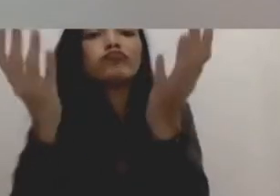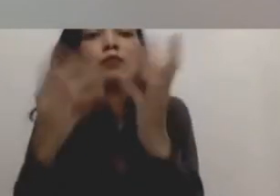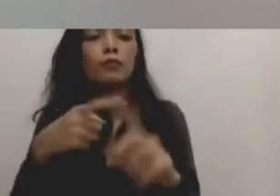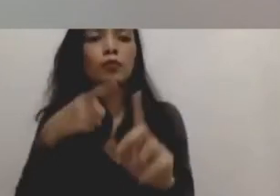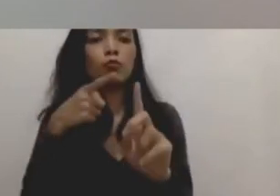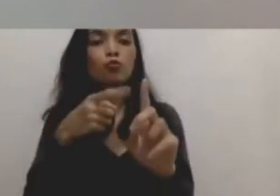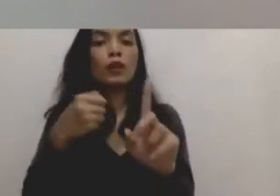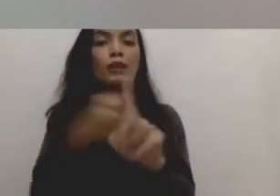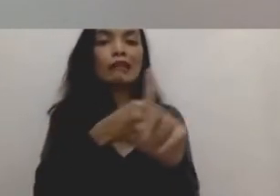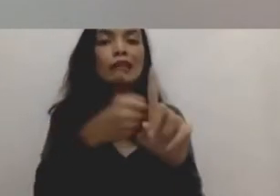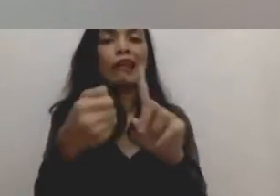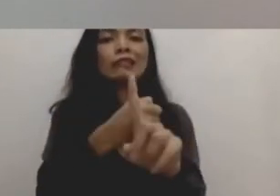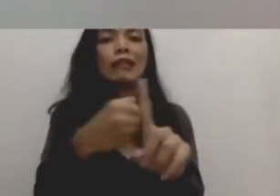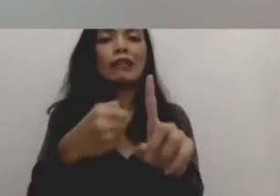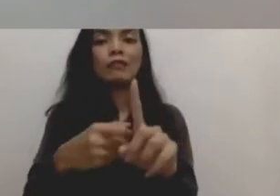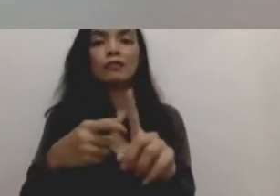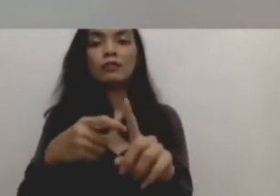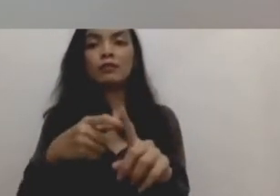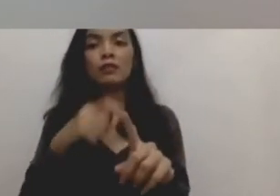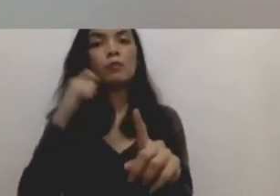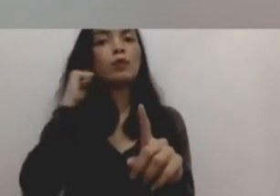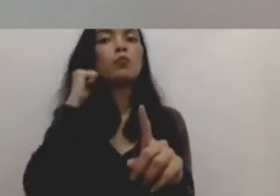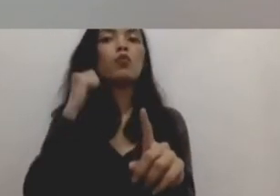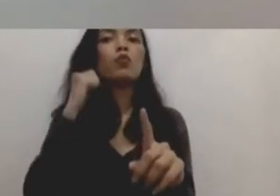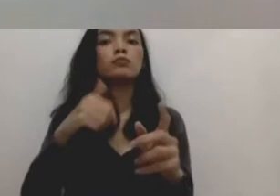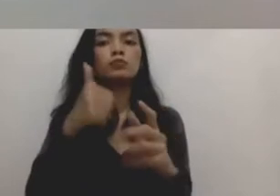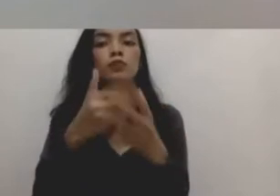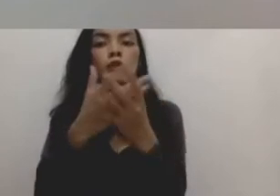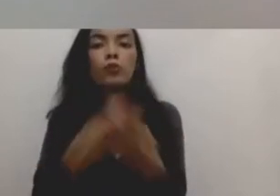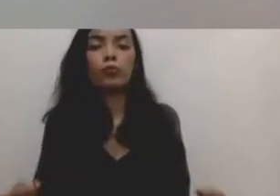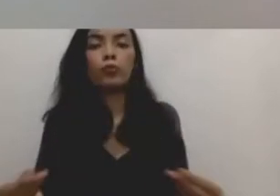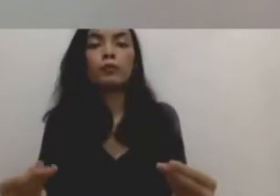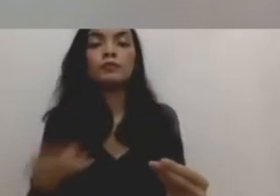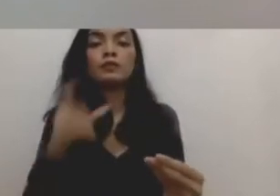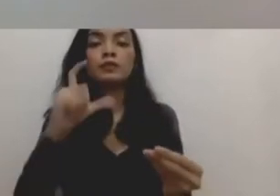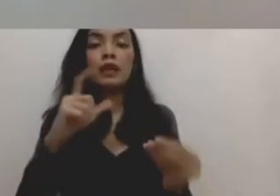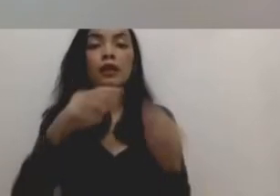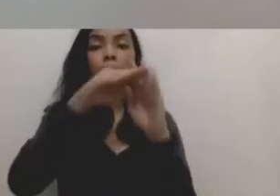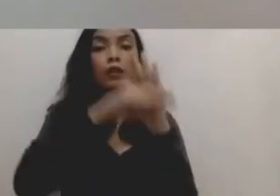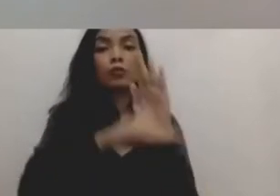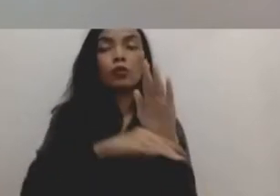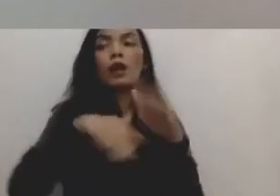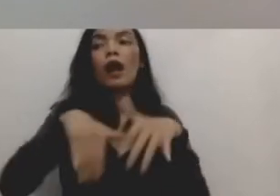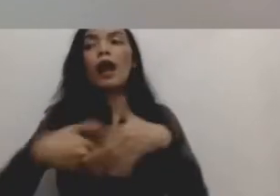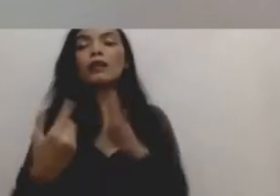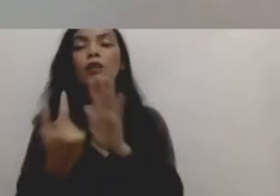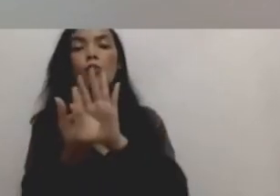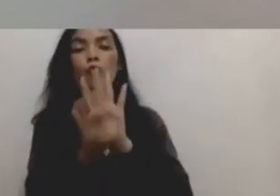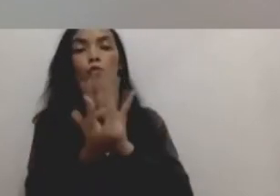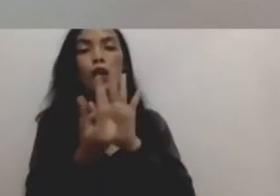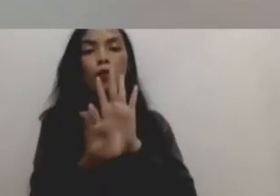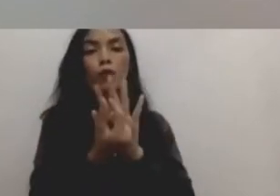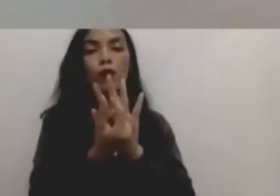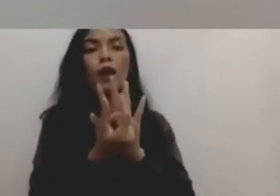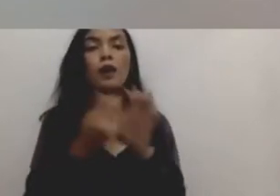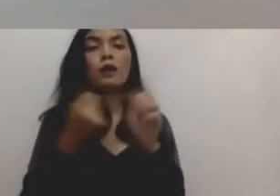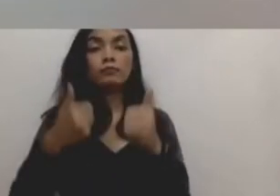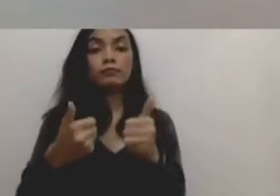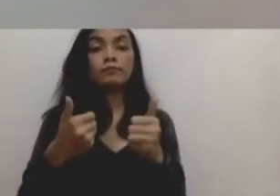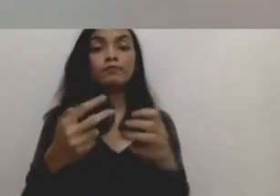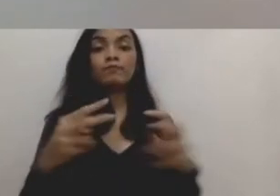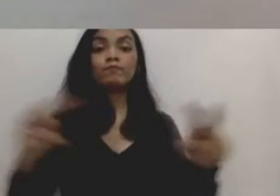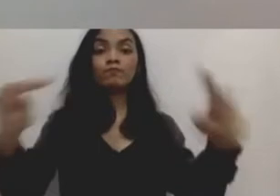kekerasan berbasis gender melalui kebijakan dan undang-undang. Terima kasih atas